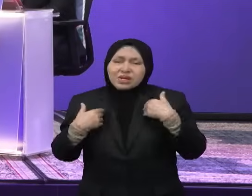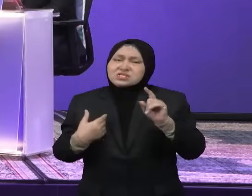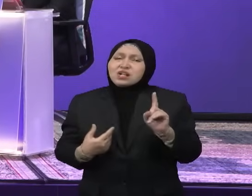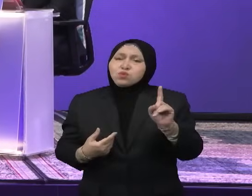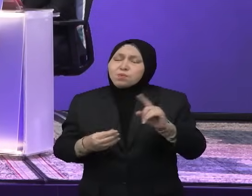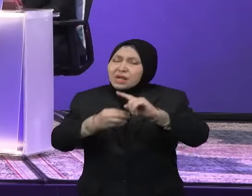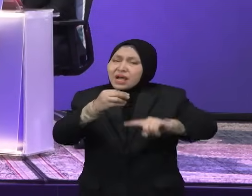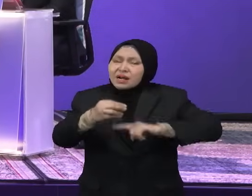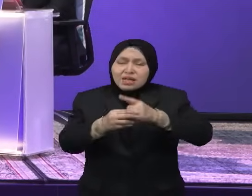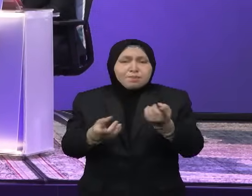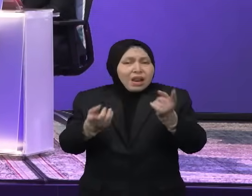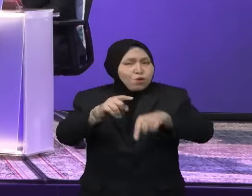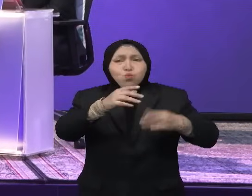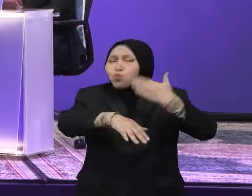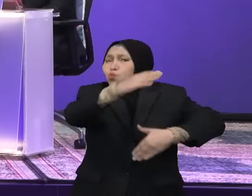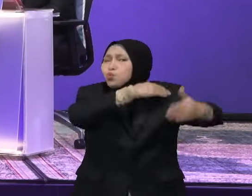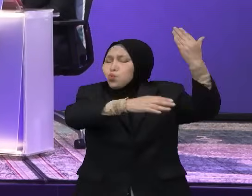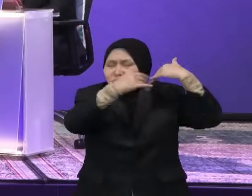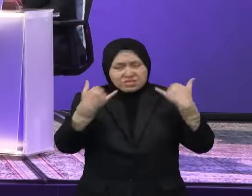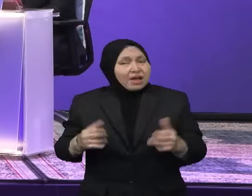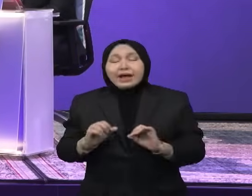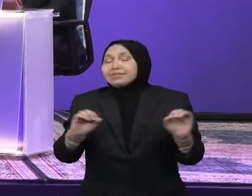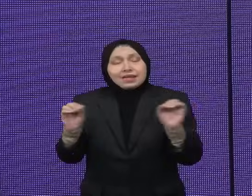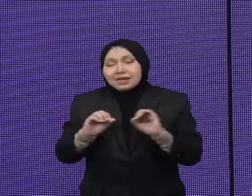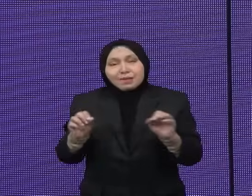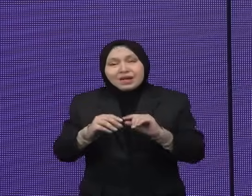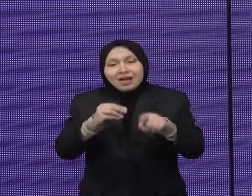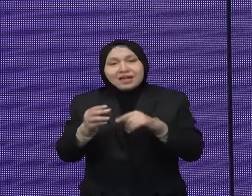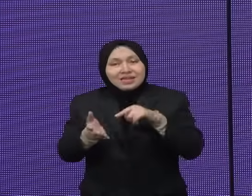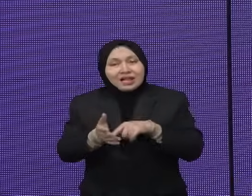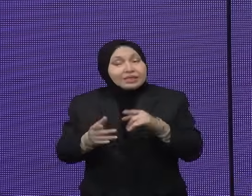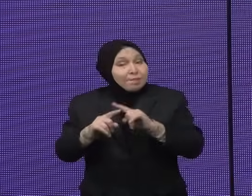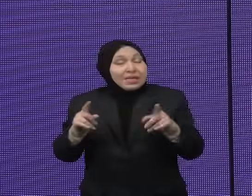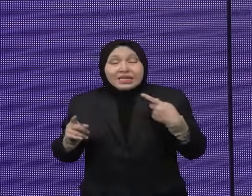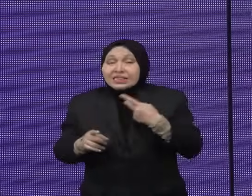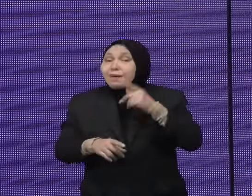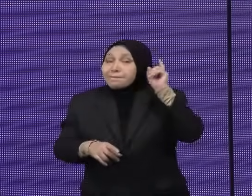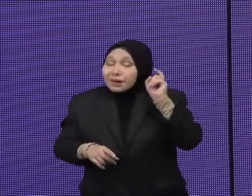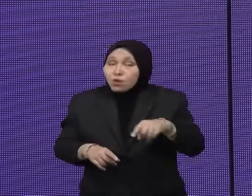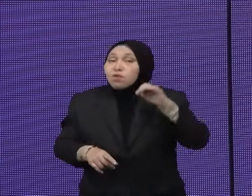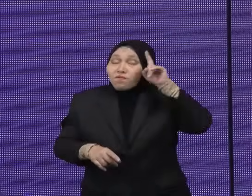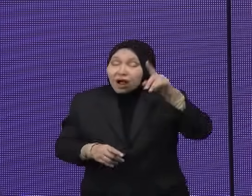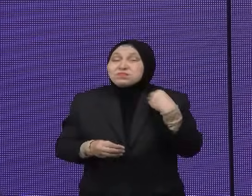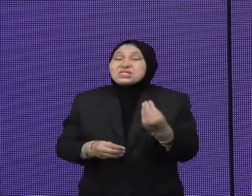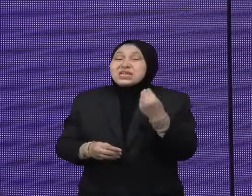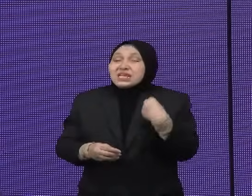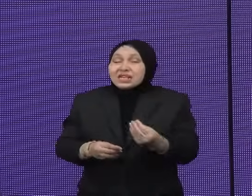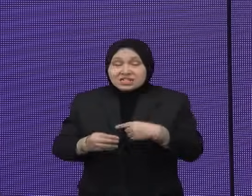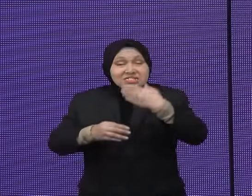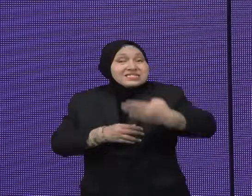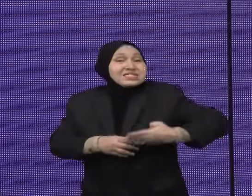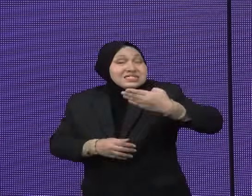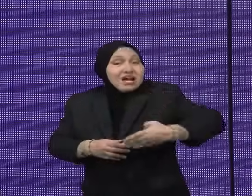satu perkara yang berlaku zaman dahulu. Mungkin zaman sekarang dah tak ada lah perkara ini. Cuma kita perlu faham sedikit sejarah